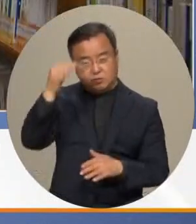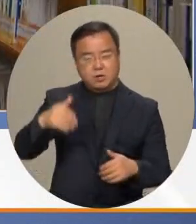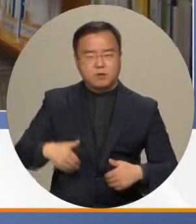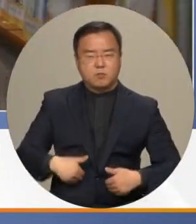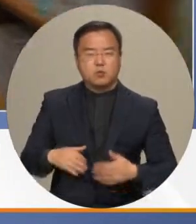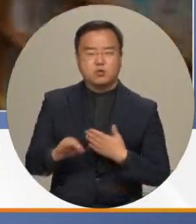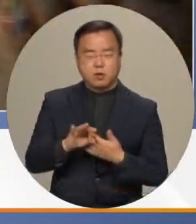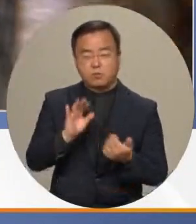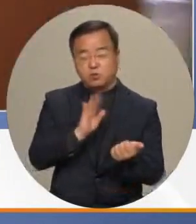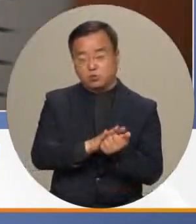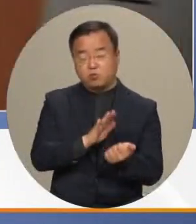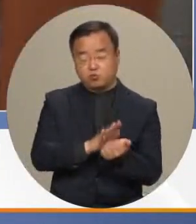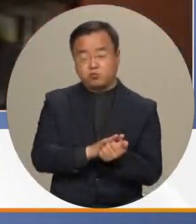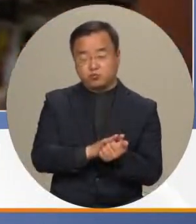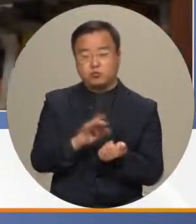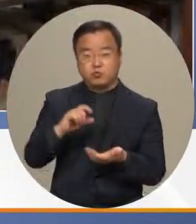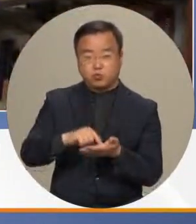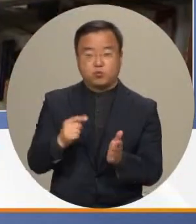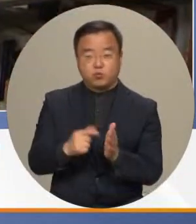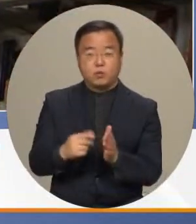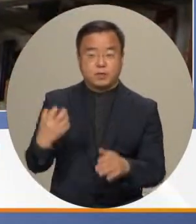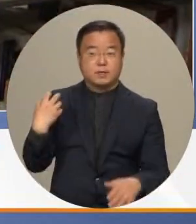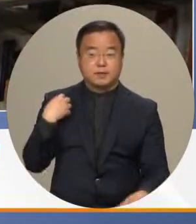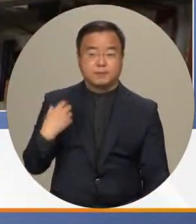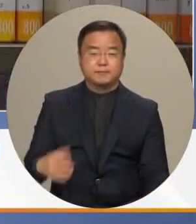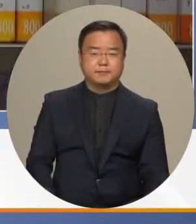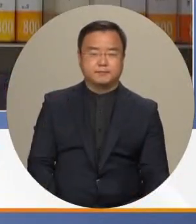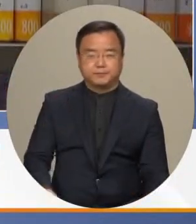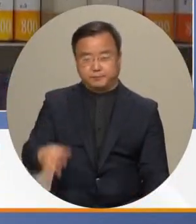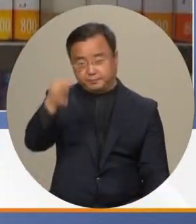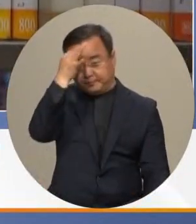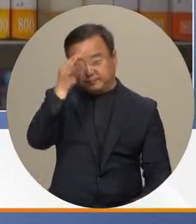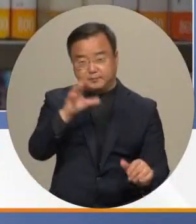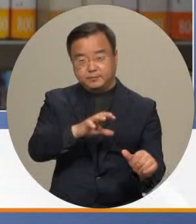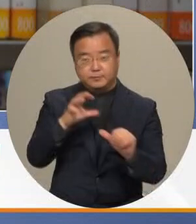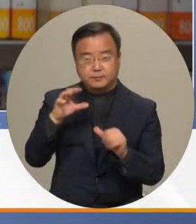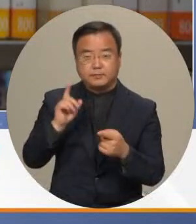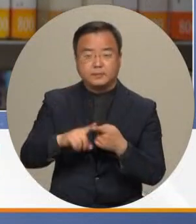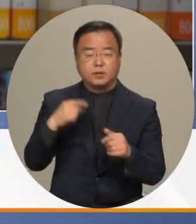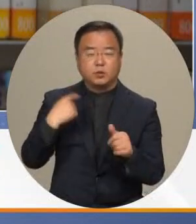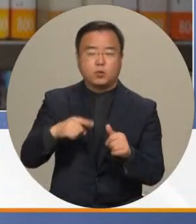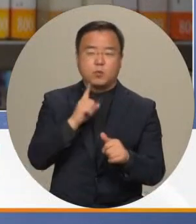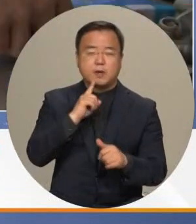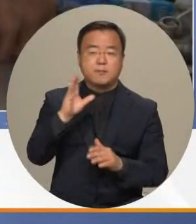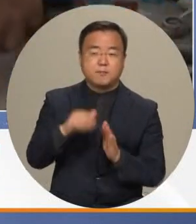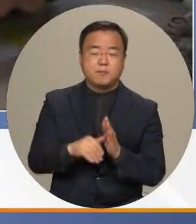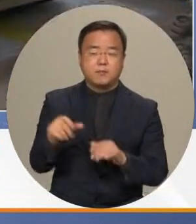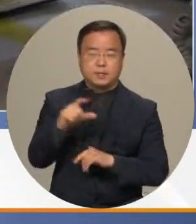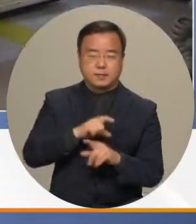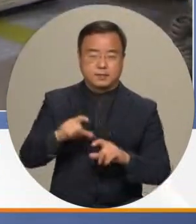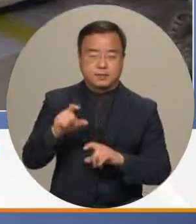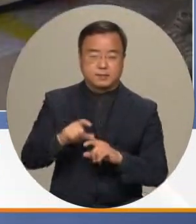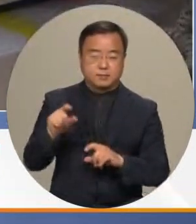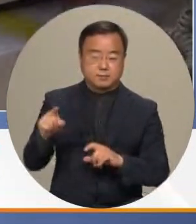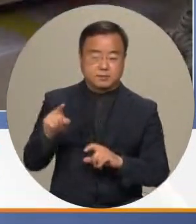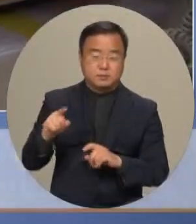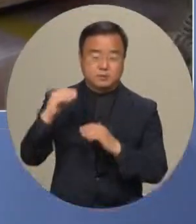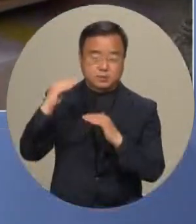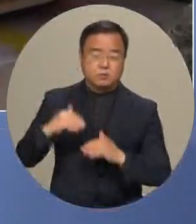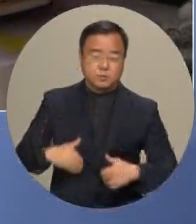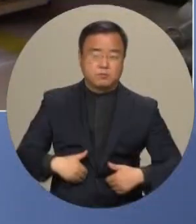때 좀 거둘 뿐이라고 저는 생각을 해요 그래서 기술 활용에 대한 교육을 말할 때 역으로 저는 이걸 더 강조해서 말씀을 드리고